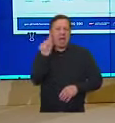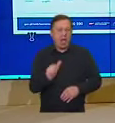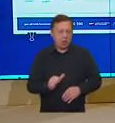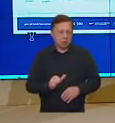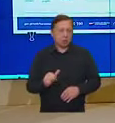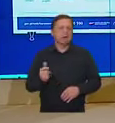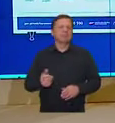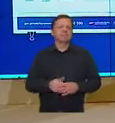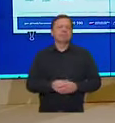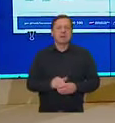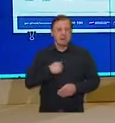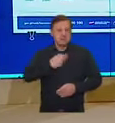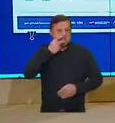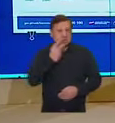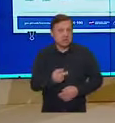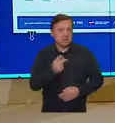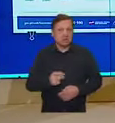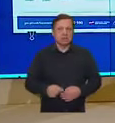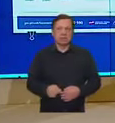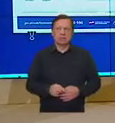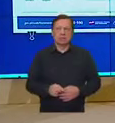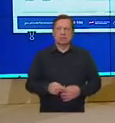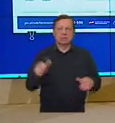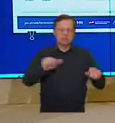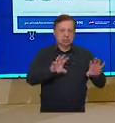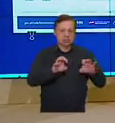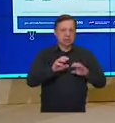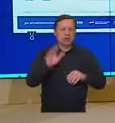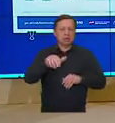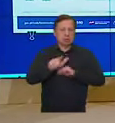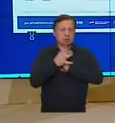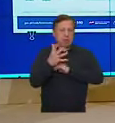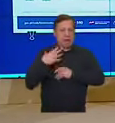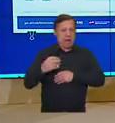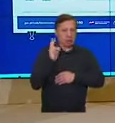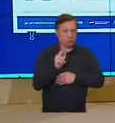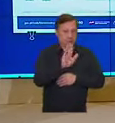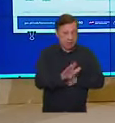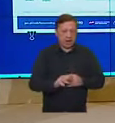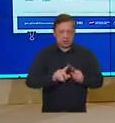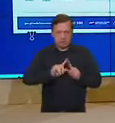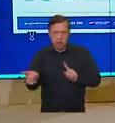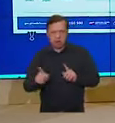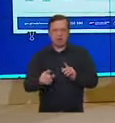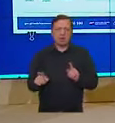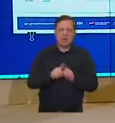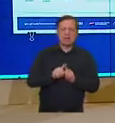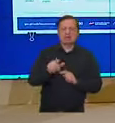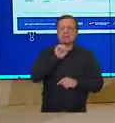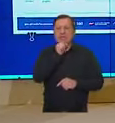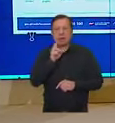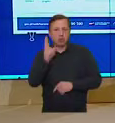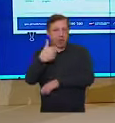i widzimy, że zwłaszcza po 75 roku życia, ale już również seniorzy na emeryturze